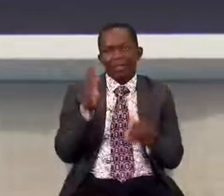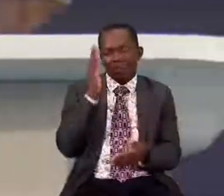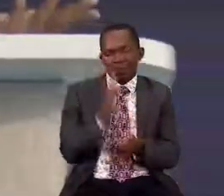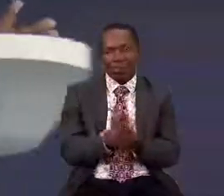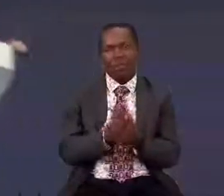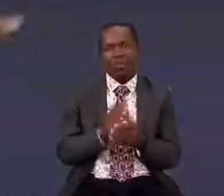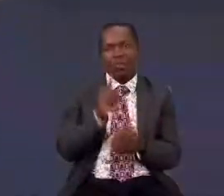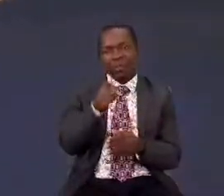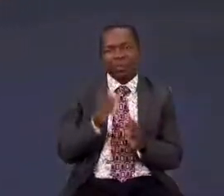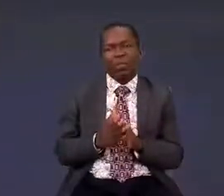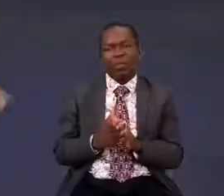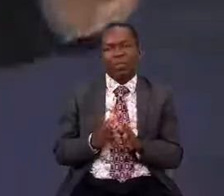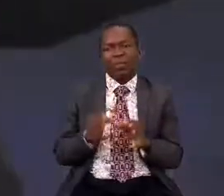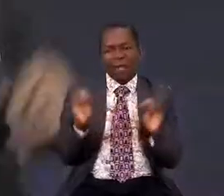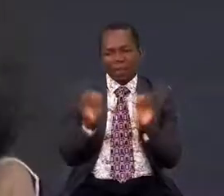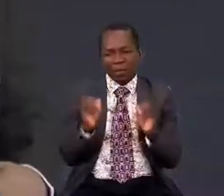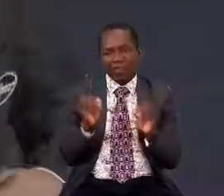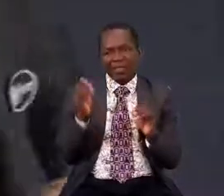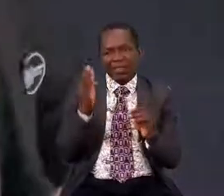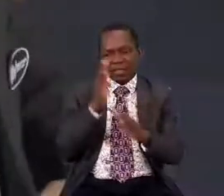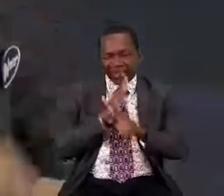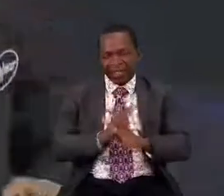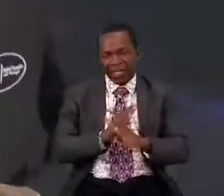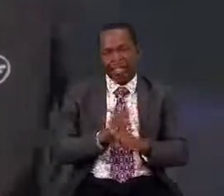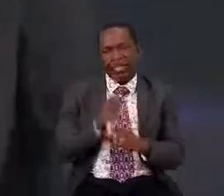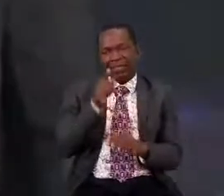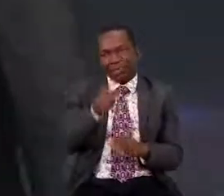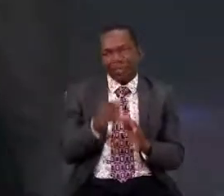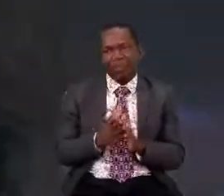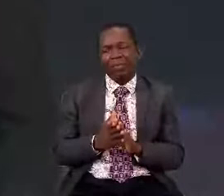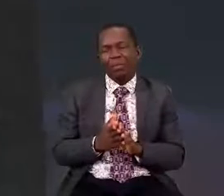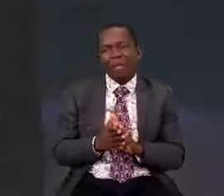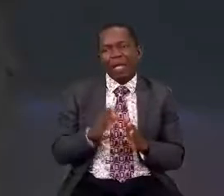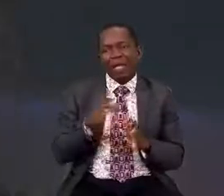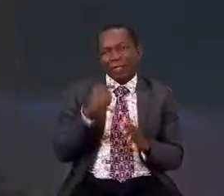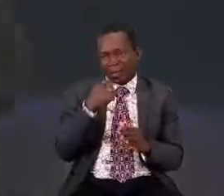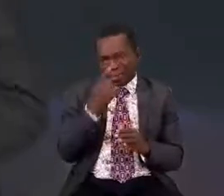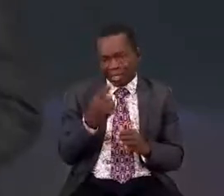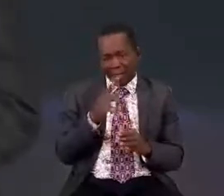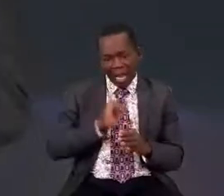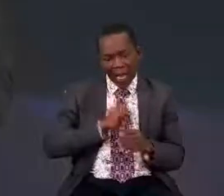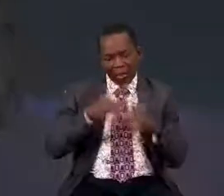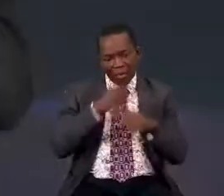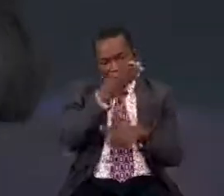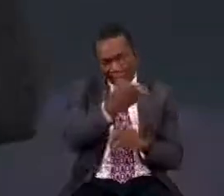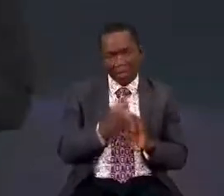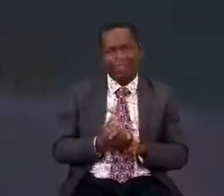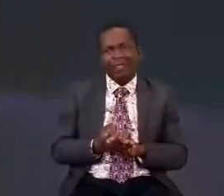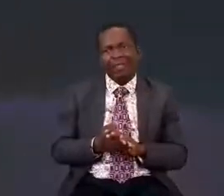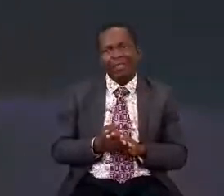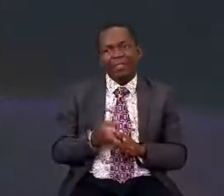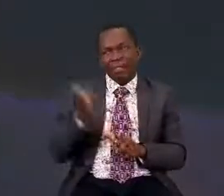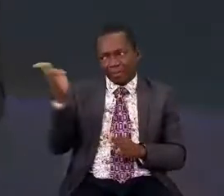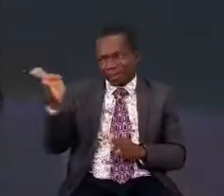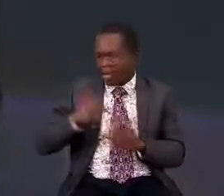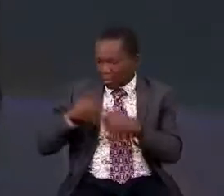tu dis, j'irai là-bas, là-bas j'irai, partout j'irai. Tout lieu que foulera